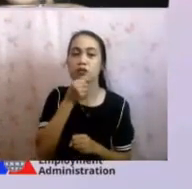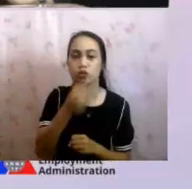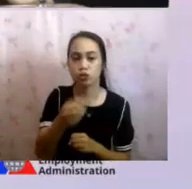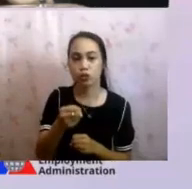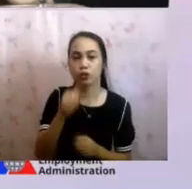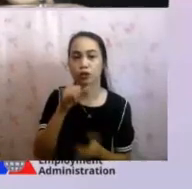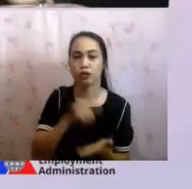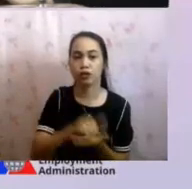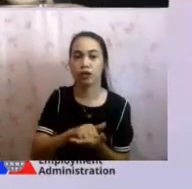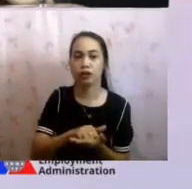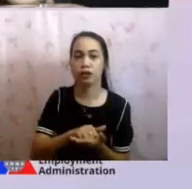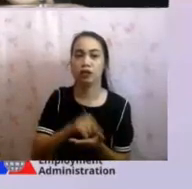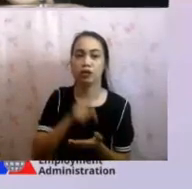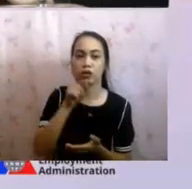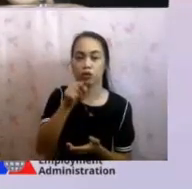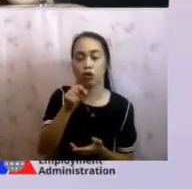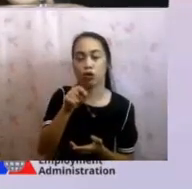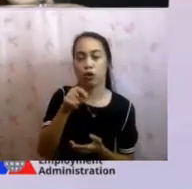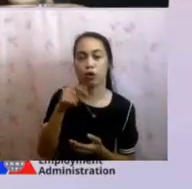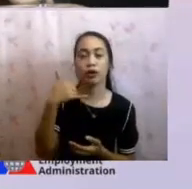nga